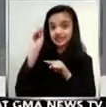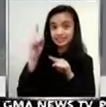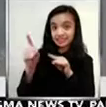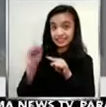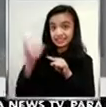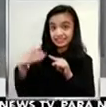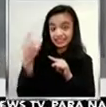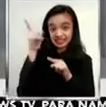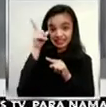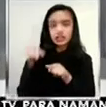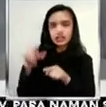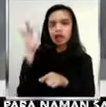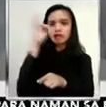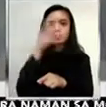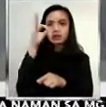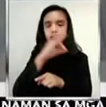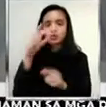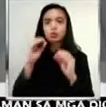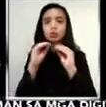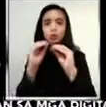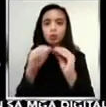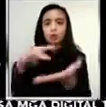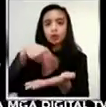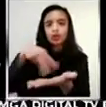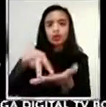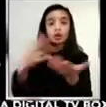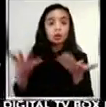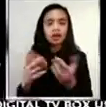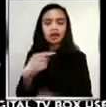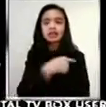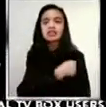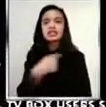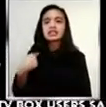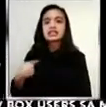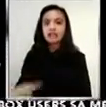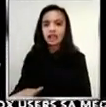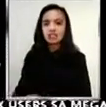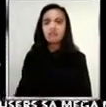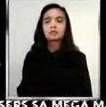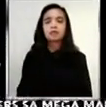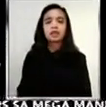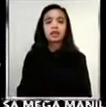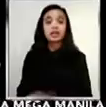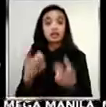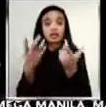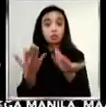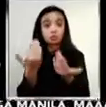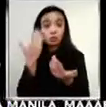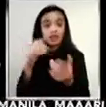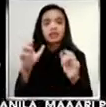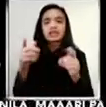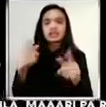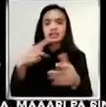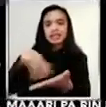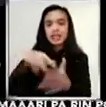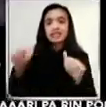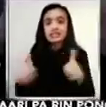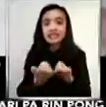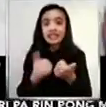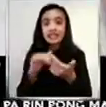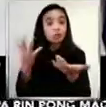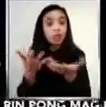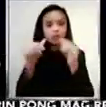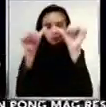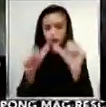Filipino choreographer na nakabase sa Hangzhou, China. Nakilala siya sa mga dance challenges na kanyang ipinipost